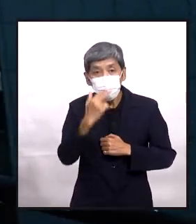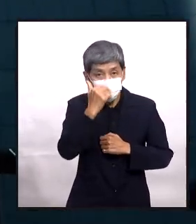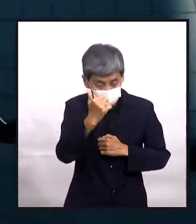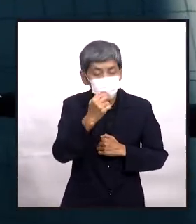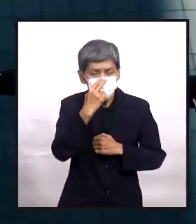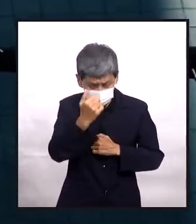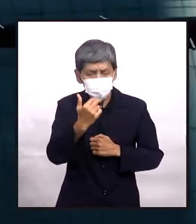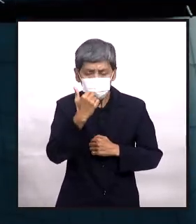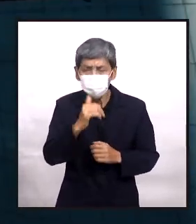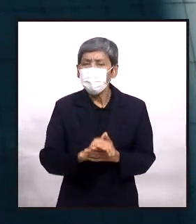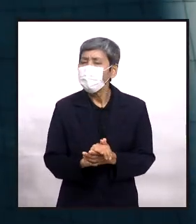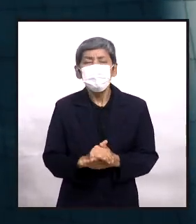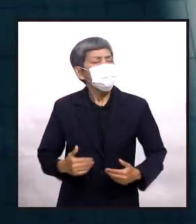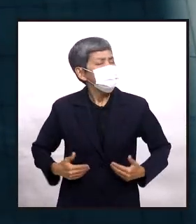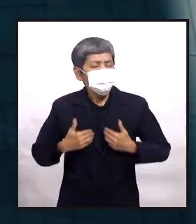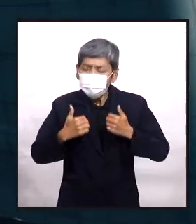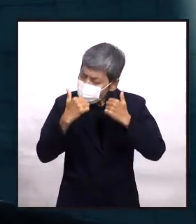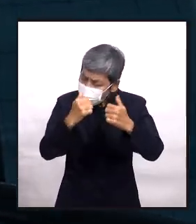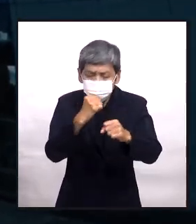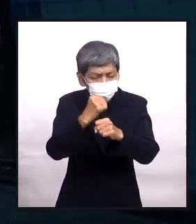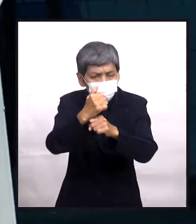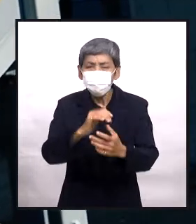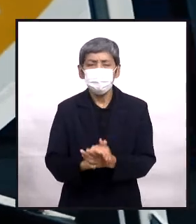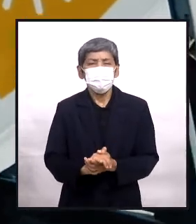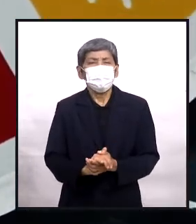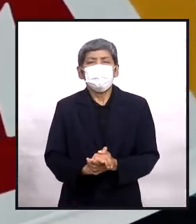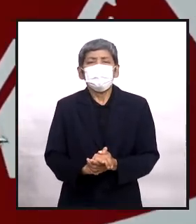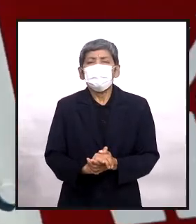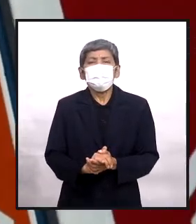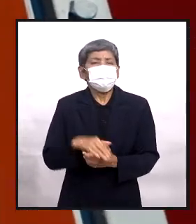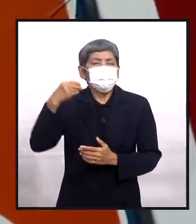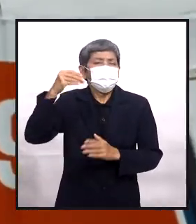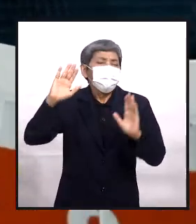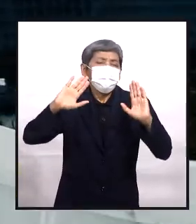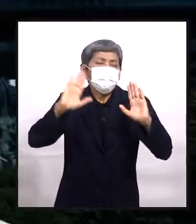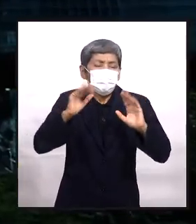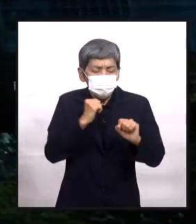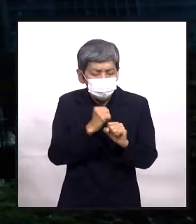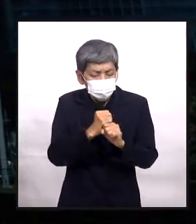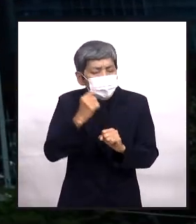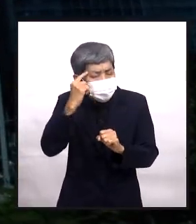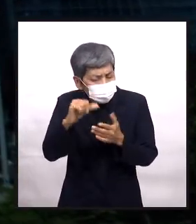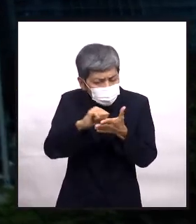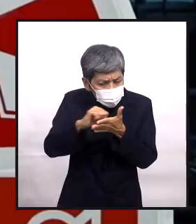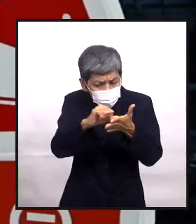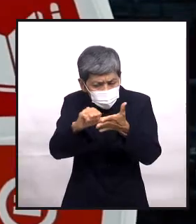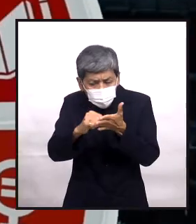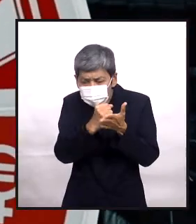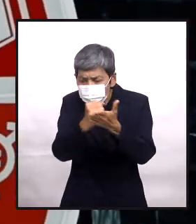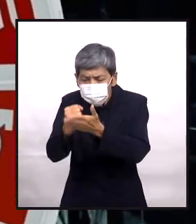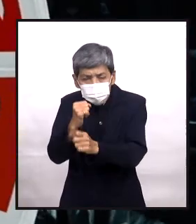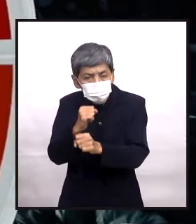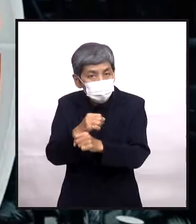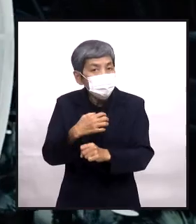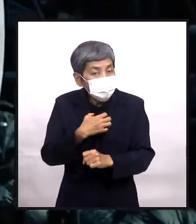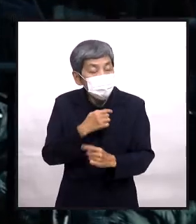ได้ อยู่ได้แน่นอนอยู่ได้อย่างดีด้วย ค่ะแล้วก็ไม่ต้องโดนกระแสทุนนิยมมาบีบรัดด้วย ไม่ต้องเลยคุณก็ออกมานอกกระแสทุนนิยม